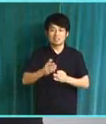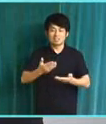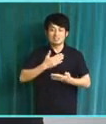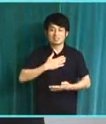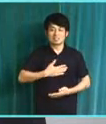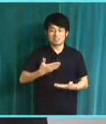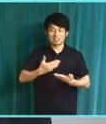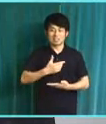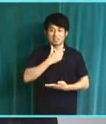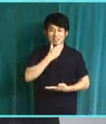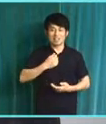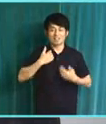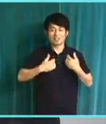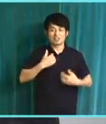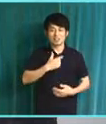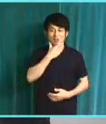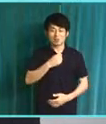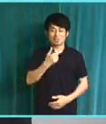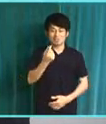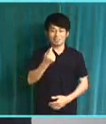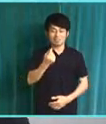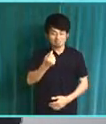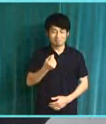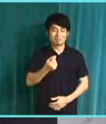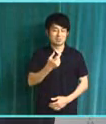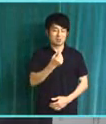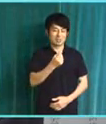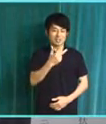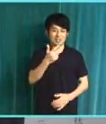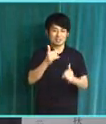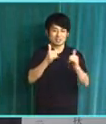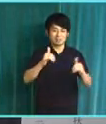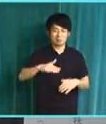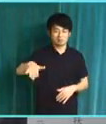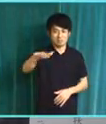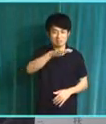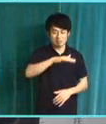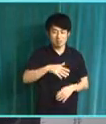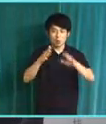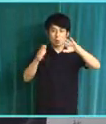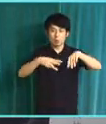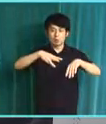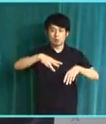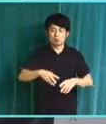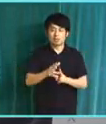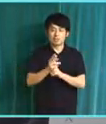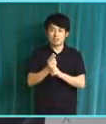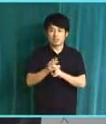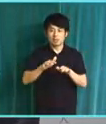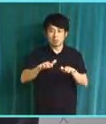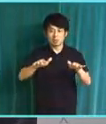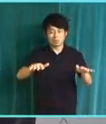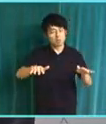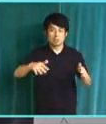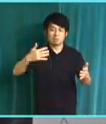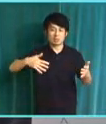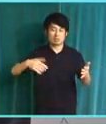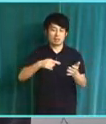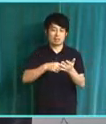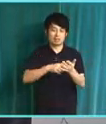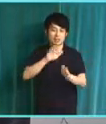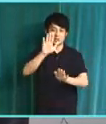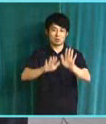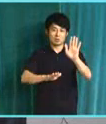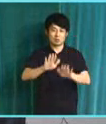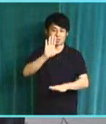ただきたいですね。 そうですね、本当にまだ風魔忍者っていうのは市民の方に、はい、もう認知度が、 うん、 さほど普